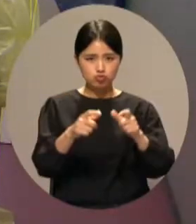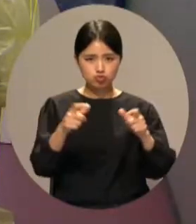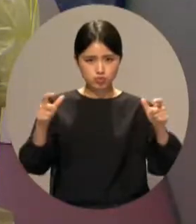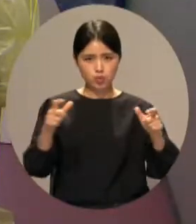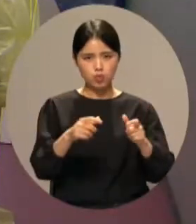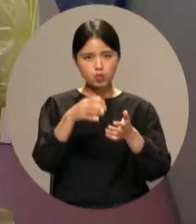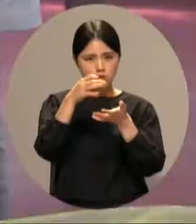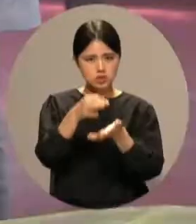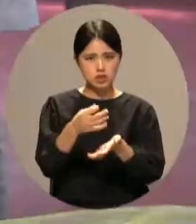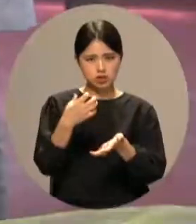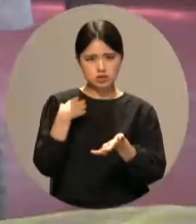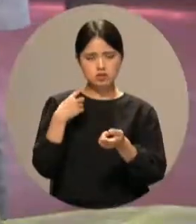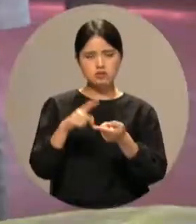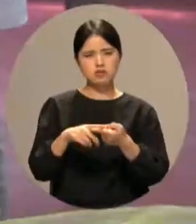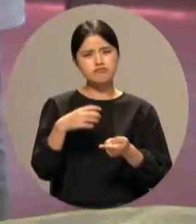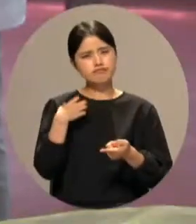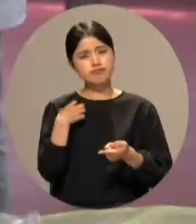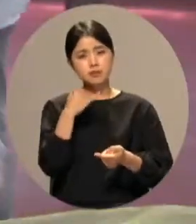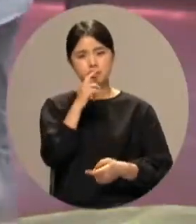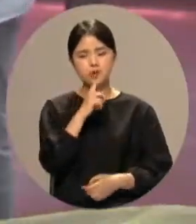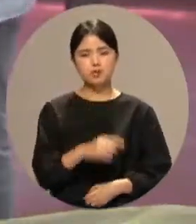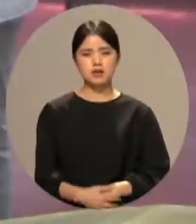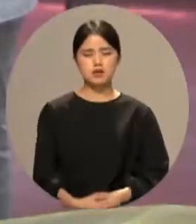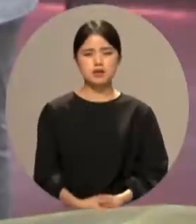투자를 감행하기에 부담스럽다는 것입니다.